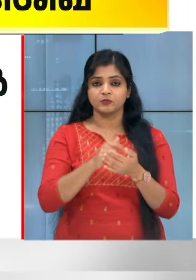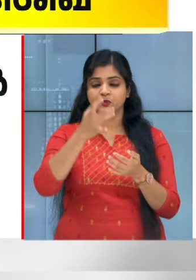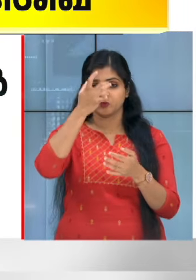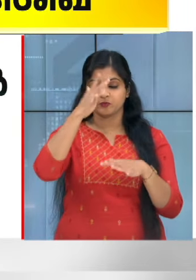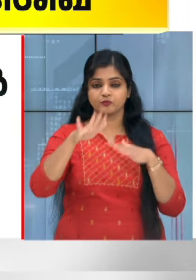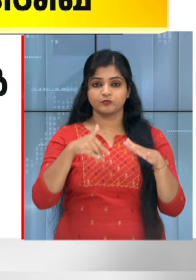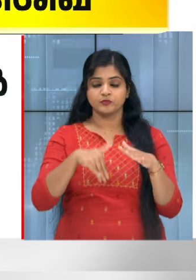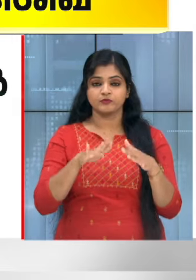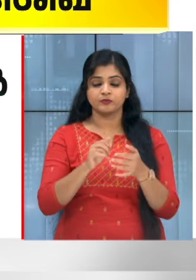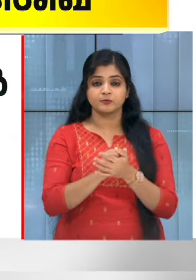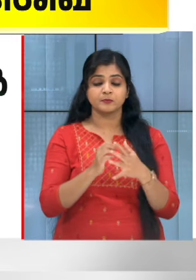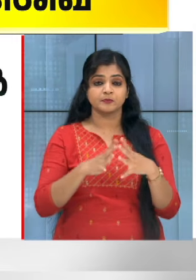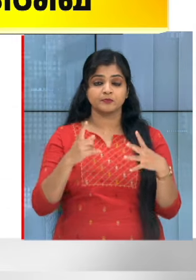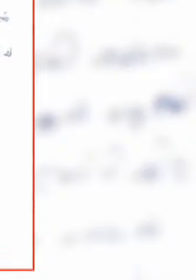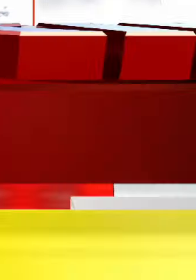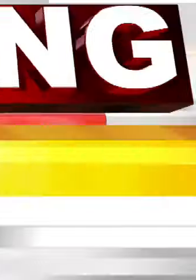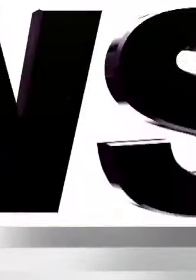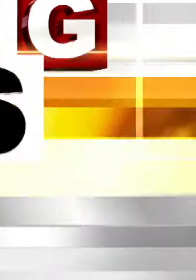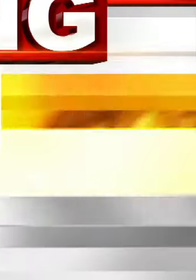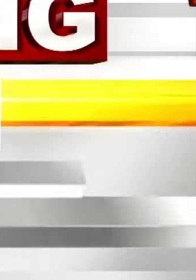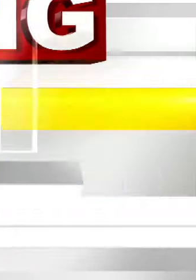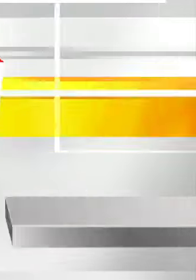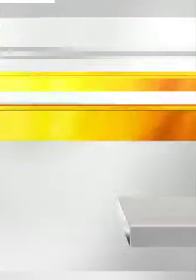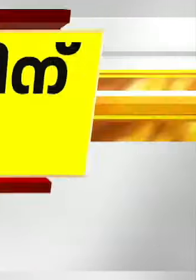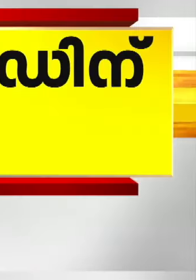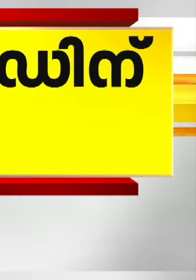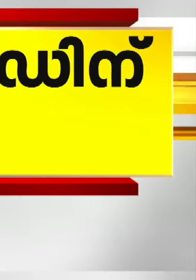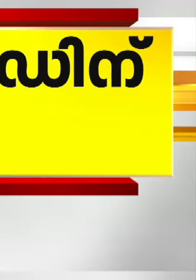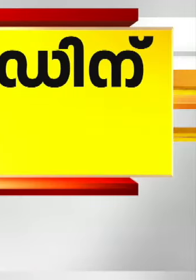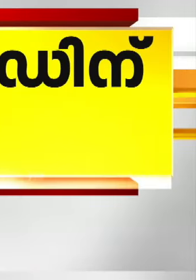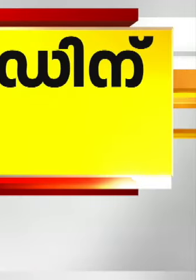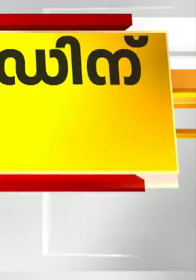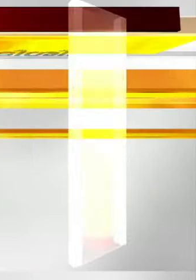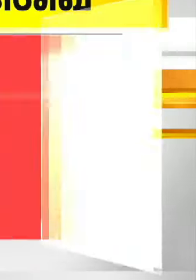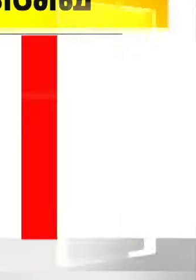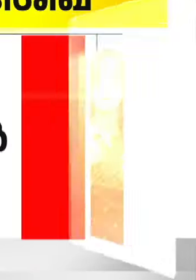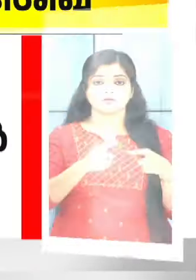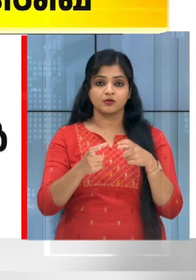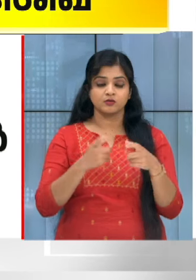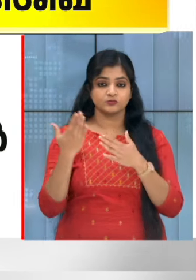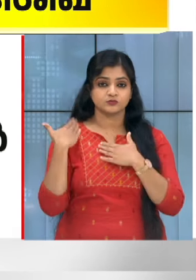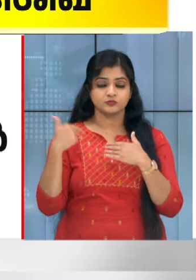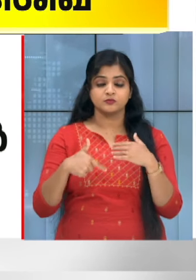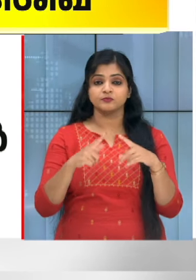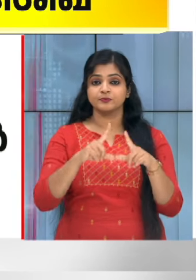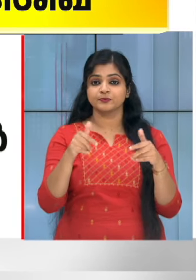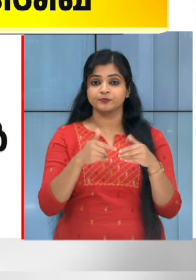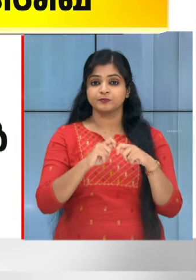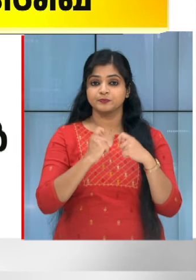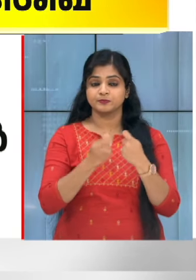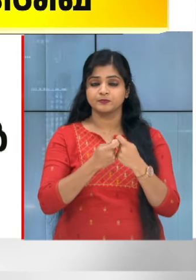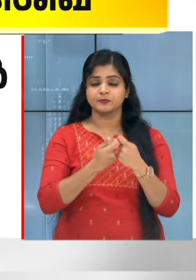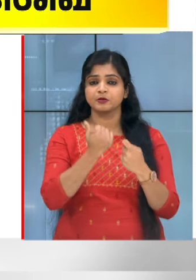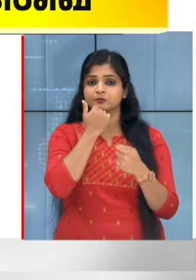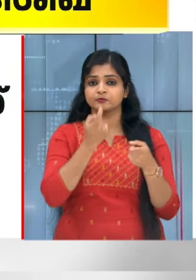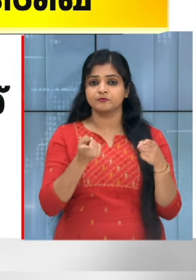കാരണം വലിയ തരത്തിലുള്ള വരുമാനം ക്ഷേത്രത്തിലേക്ക് ലഭിച്ചുവെങ്കിലും ഇക്കാര്യം കൈകാര്യം ചെയ്യുന്നതിൽ ഭരണസമിതിക്കുണ്ടായ വീഴ്ചയാണ് ഇത്തരത്തിലുള്ള